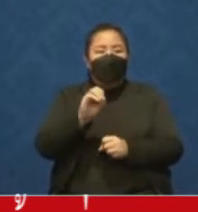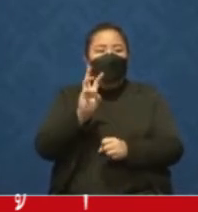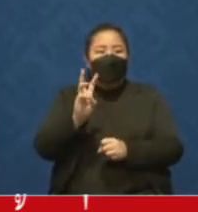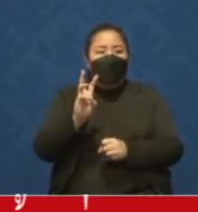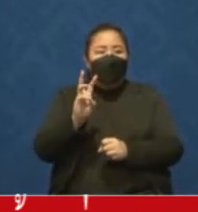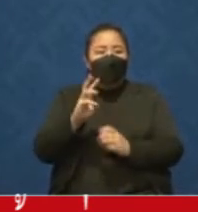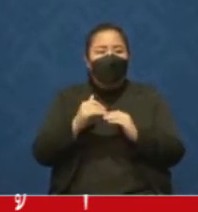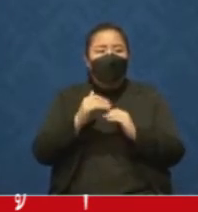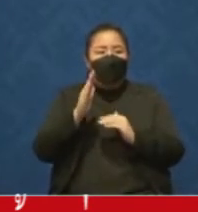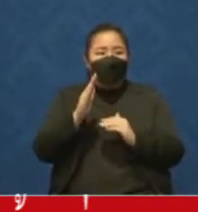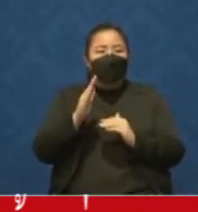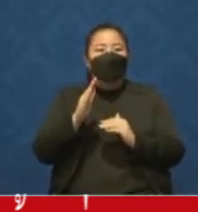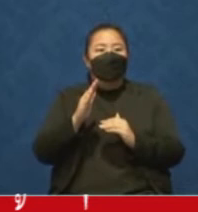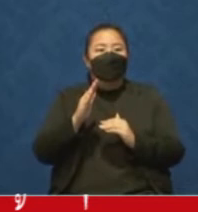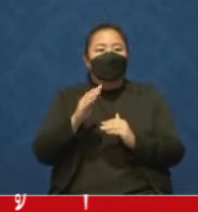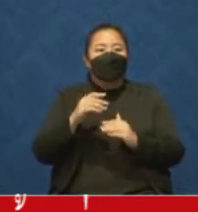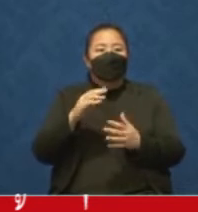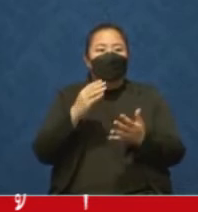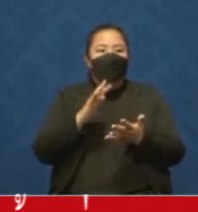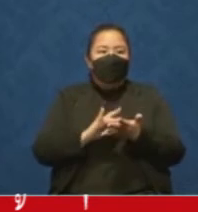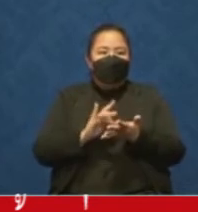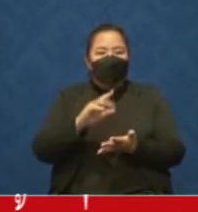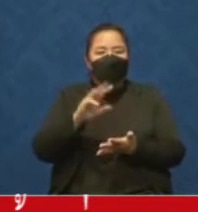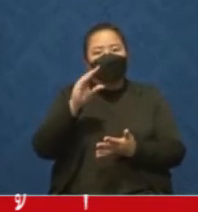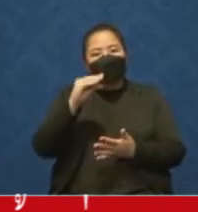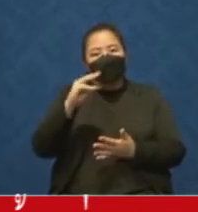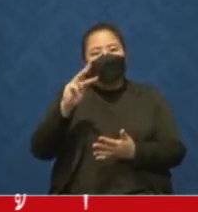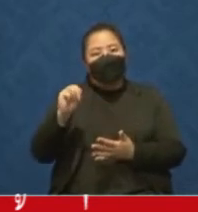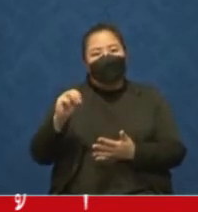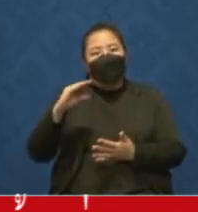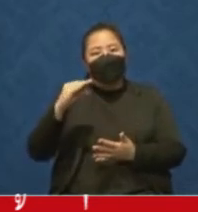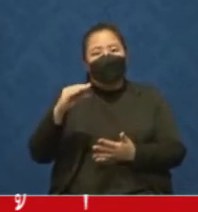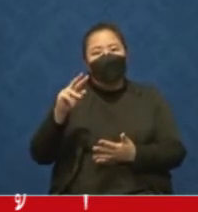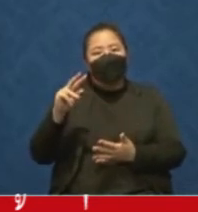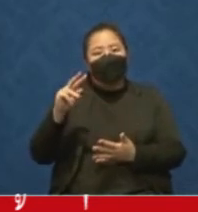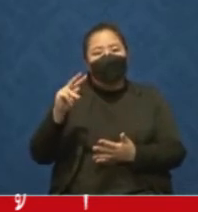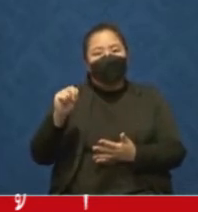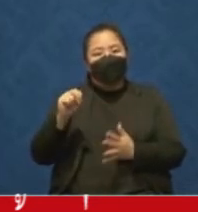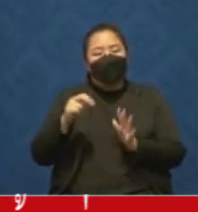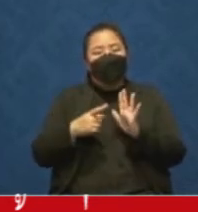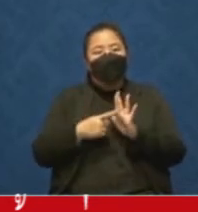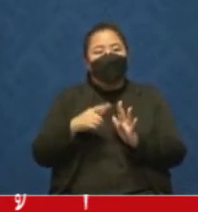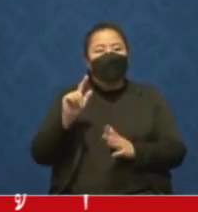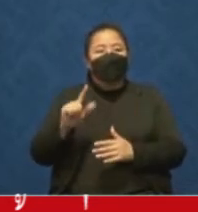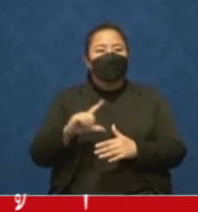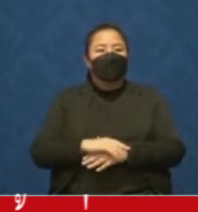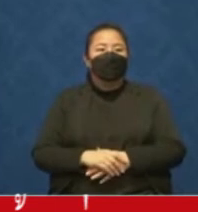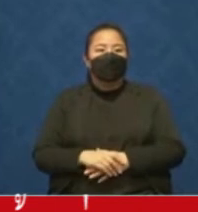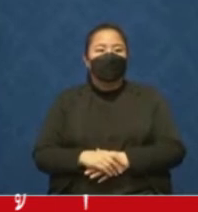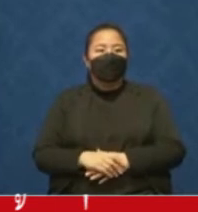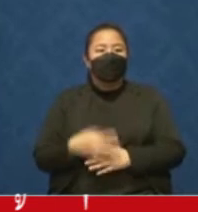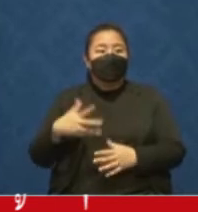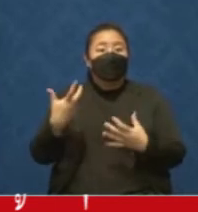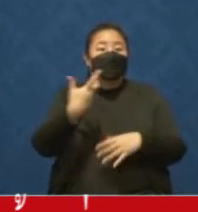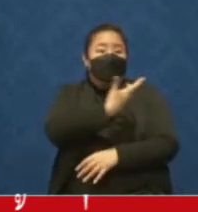ไม่รู้นะครับแต่ได้ยาโนโพิราเวีร์ต่ไปครับต่ไปจะพูดถึงวักซีน